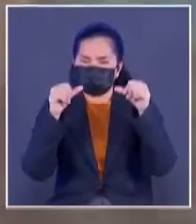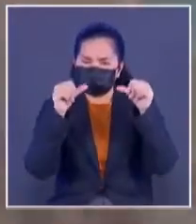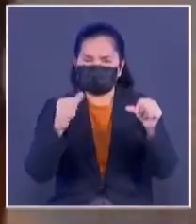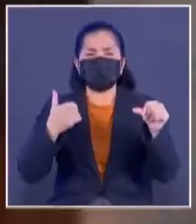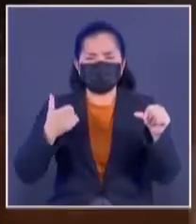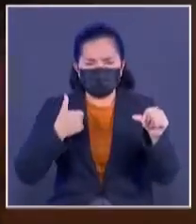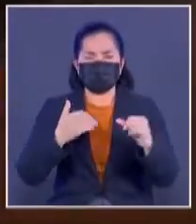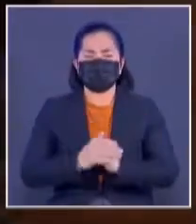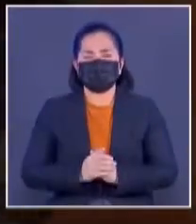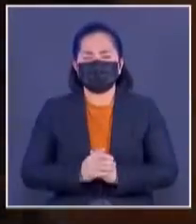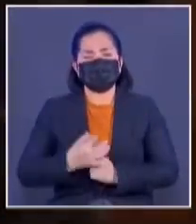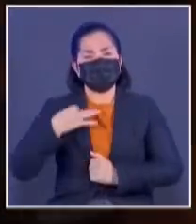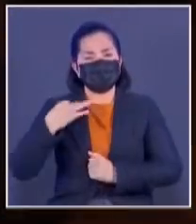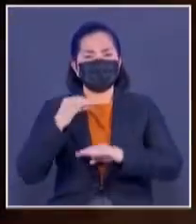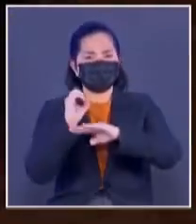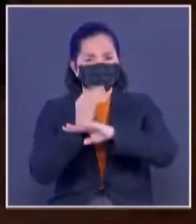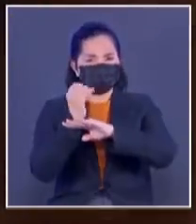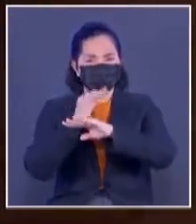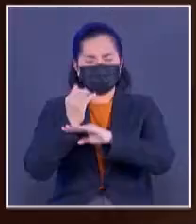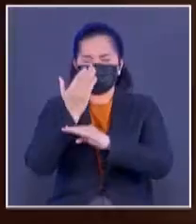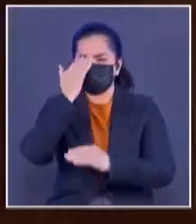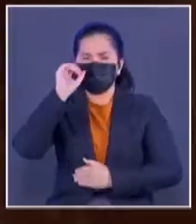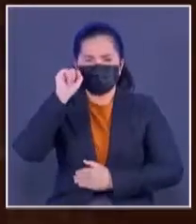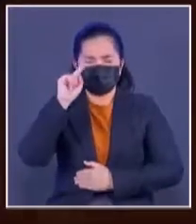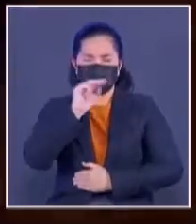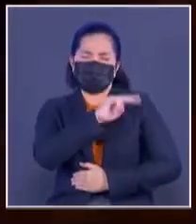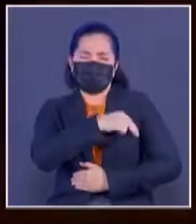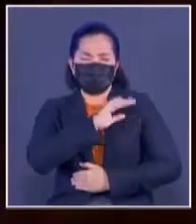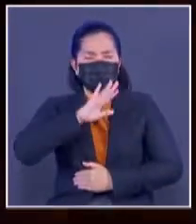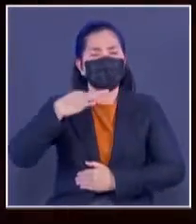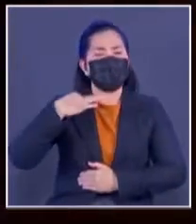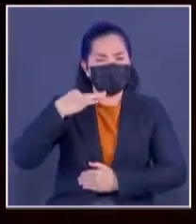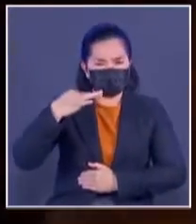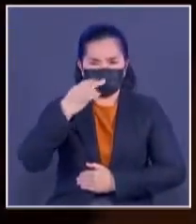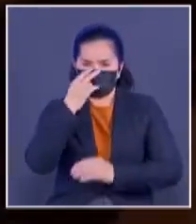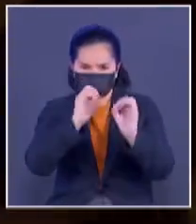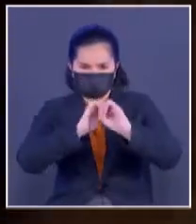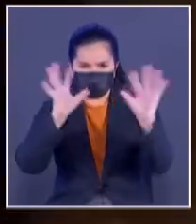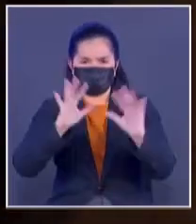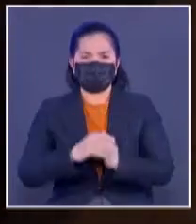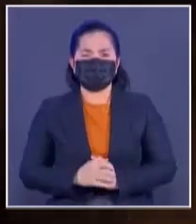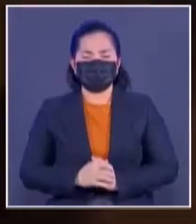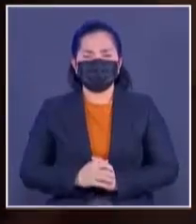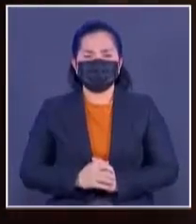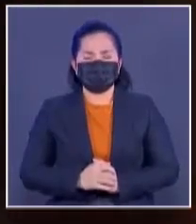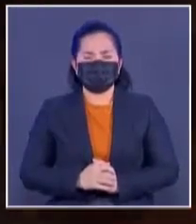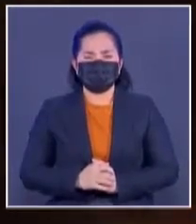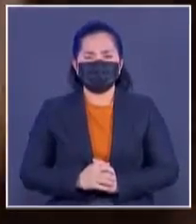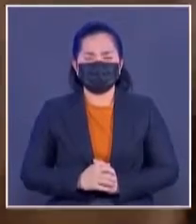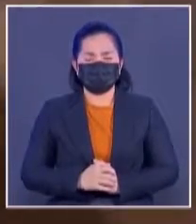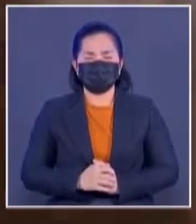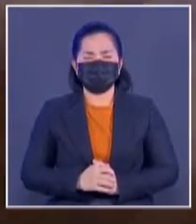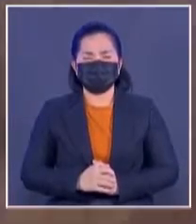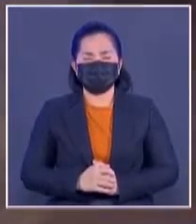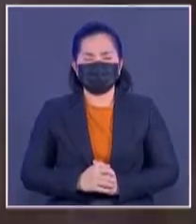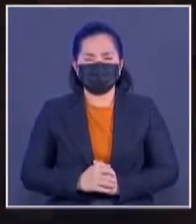กอร์นะครับเป็นรถฉุกเฉินเป็นรถพยาบาลของอาสาสมัครนะครับก็ปลอมแปลงมาเพื่อตกตาเจ้